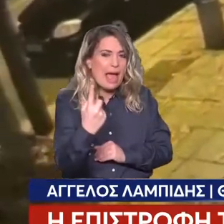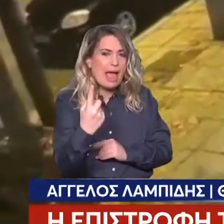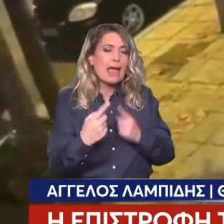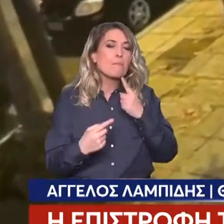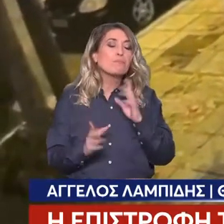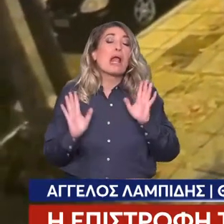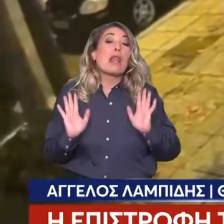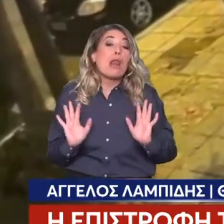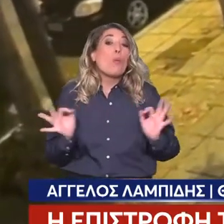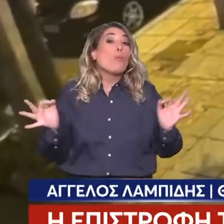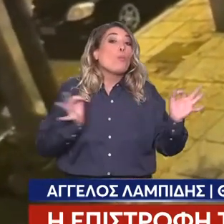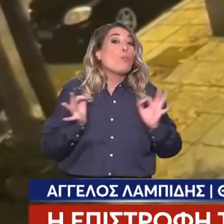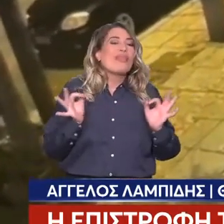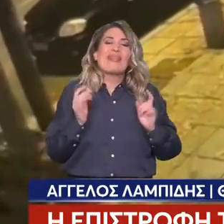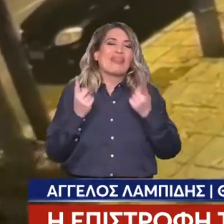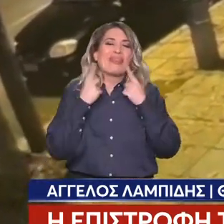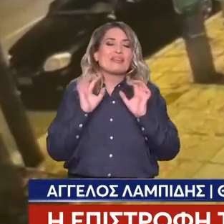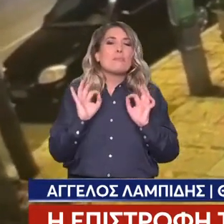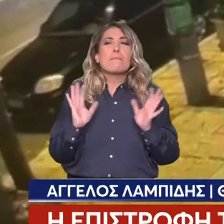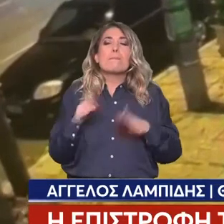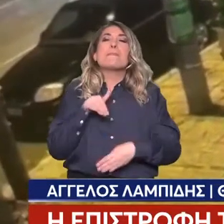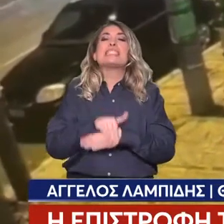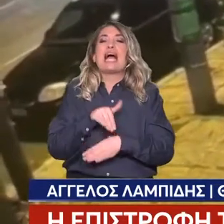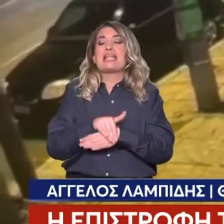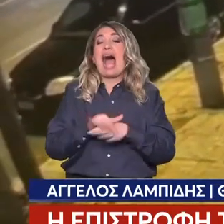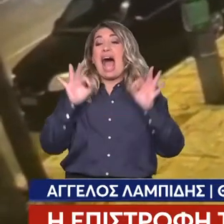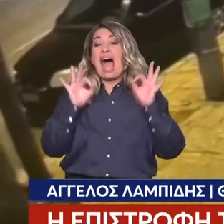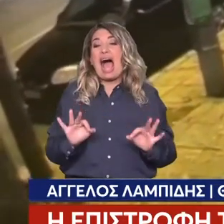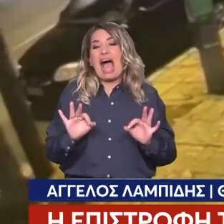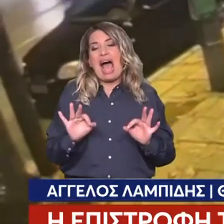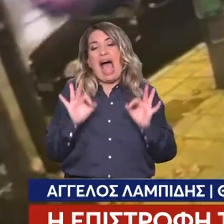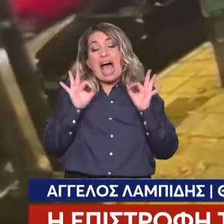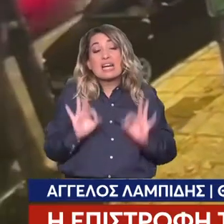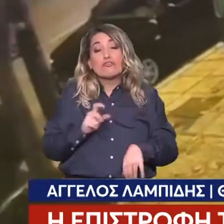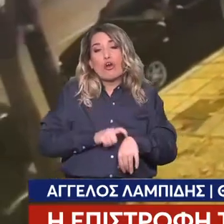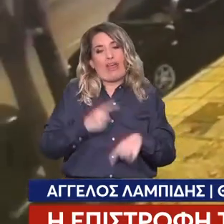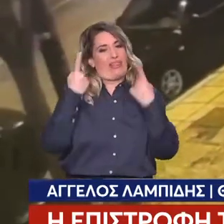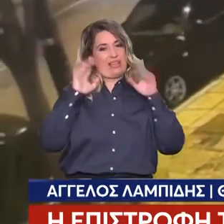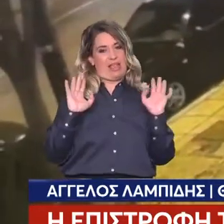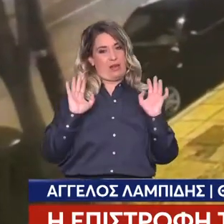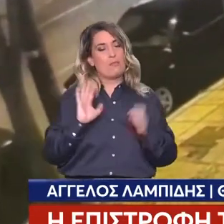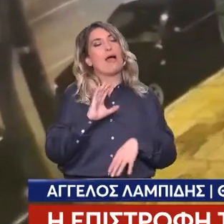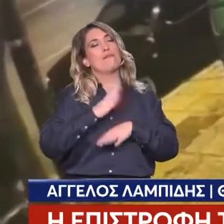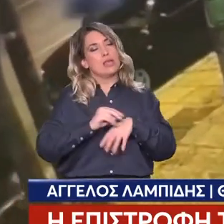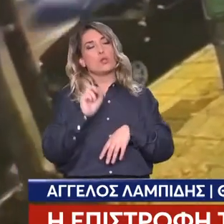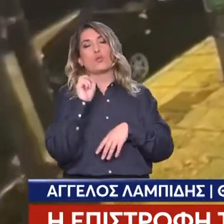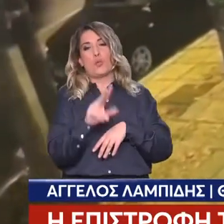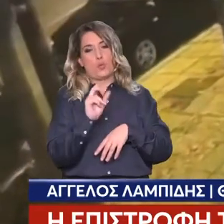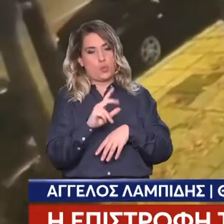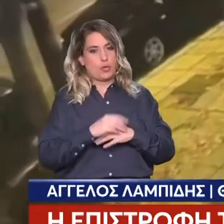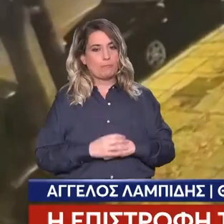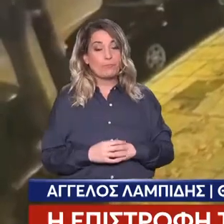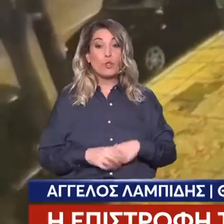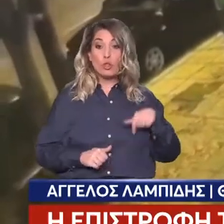Σύμφωνα με κάποιες πληροφορίες, ναι, δεν έχουμε τα μεσάνυχτα και δεν έχουμε ακριβώς την ώρα. Κοιτάξτε τώρα, γιατί αυτό το ντοκουμέντο που έχει εξασφαλίσει